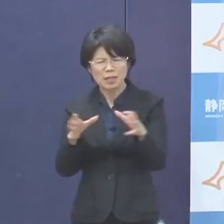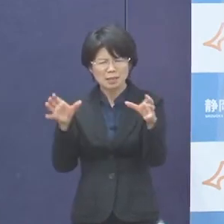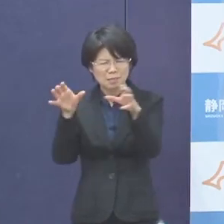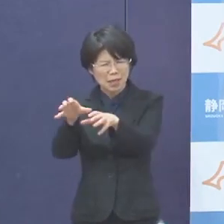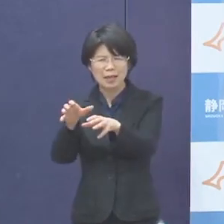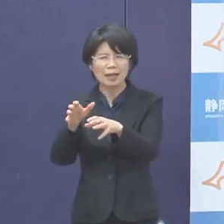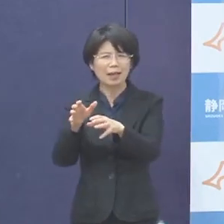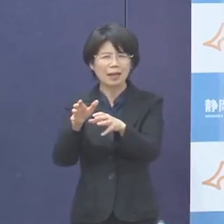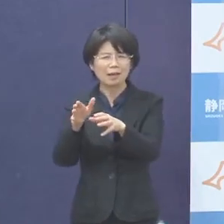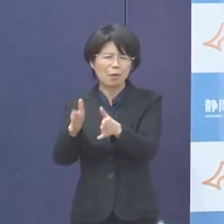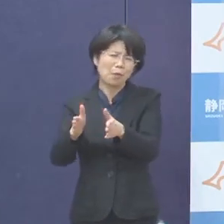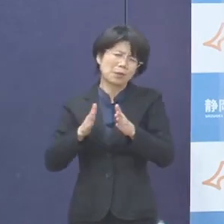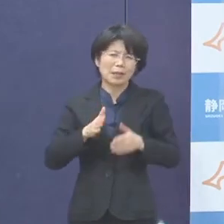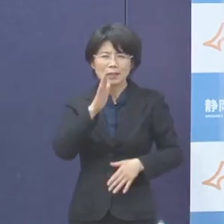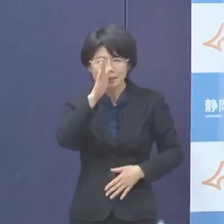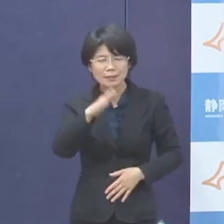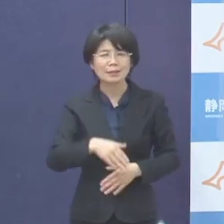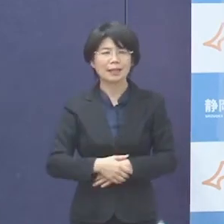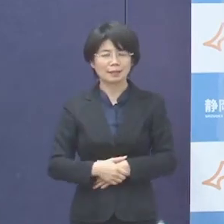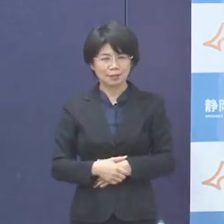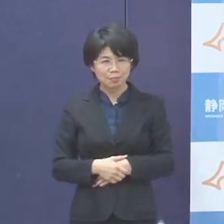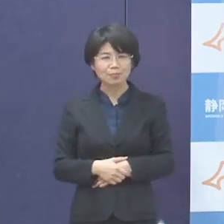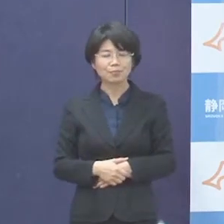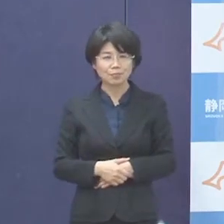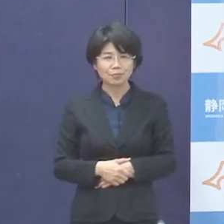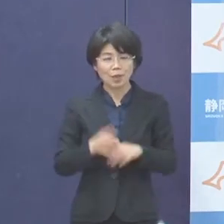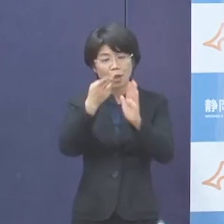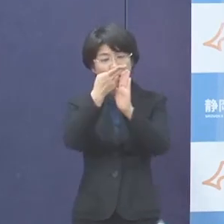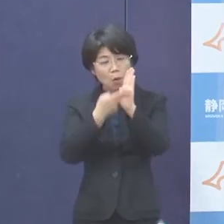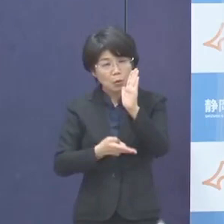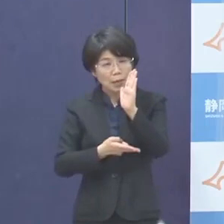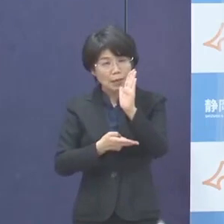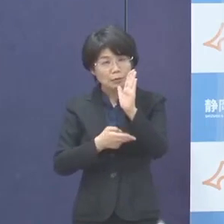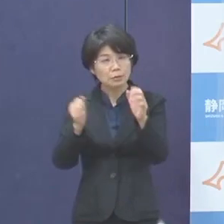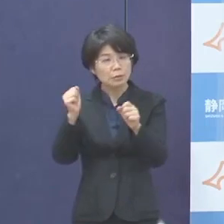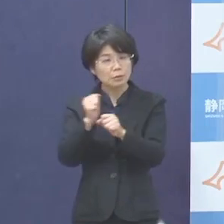さらに事業者のホテルなどの事業者の方々、